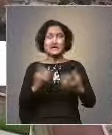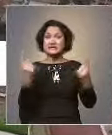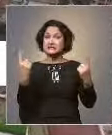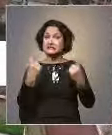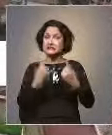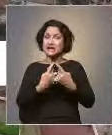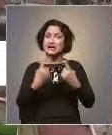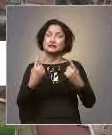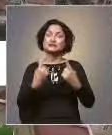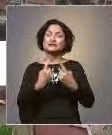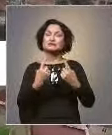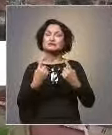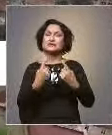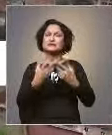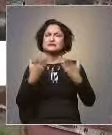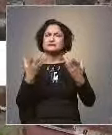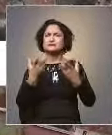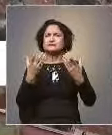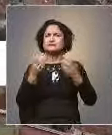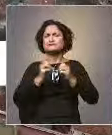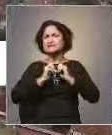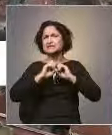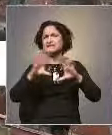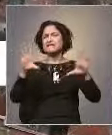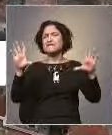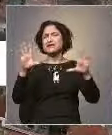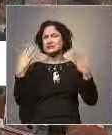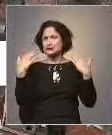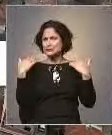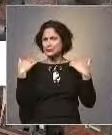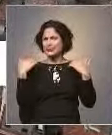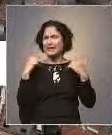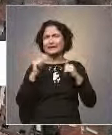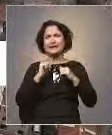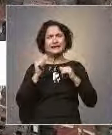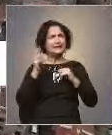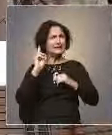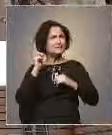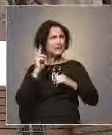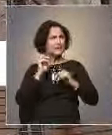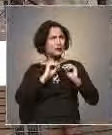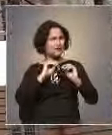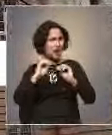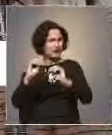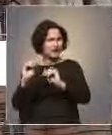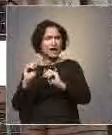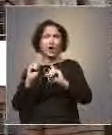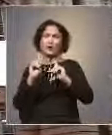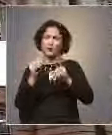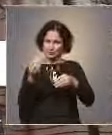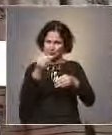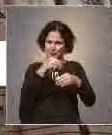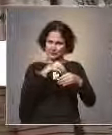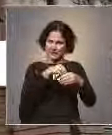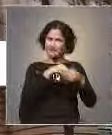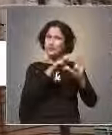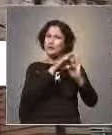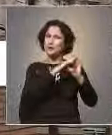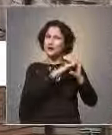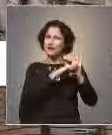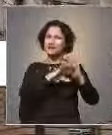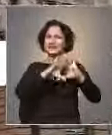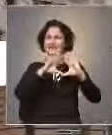среща с изявени студенти и преподаватели на Пловдивския университет, които вероятно ще участват в програмата